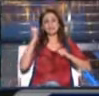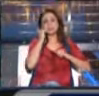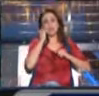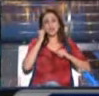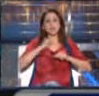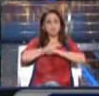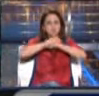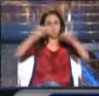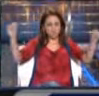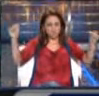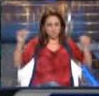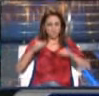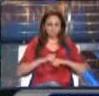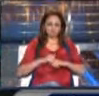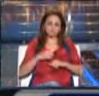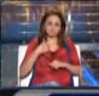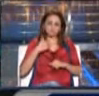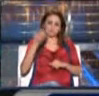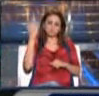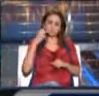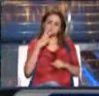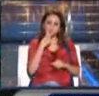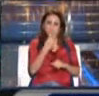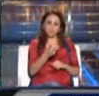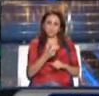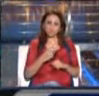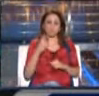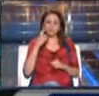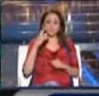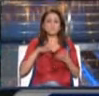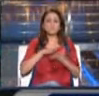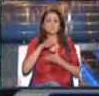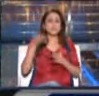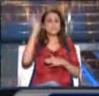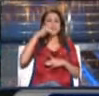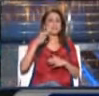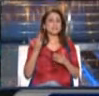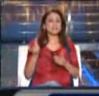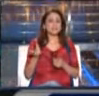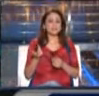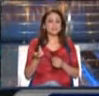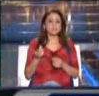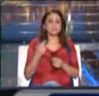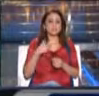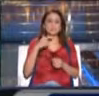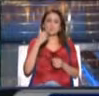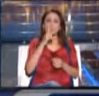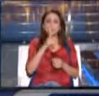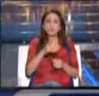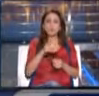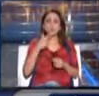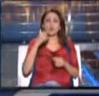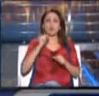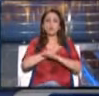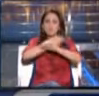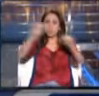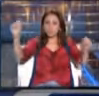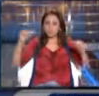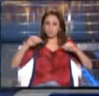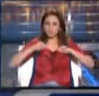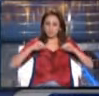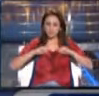دي من الحاجات, عشان انا قلت لحضرتك لو احنا بنبص لابعاد الموضوع والله ما هيحصل الكلام ده كله. احنا بنيجي نقول اقتحام, اول حاجه